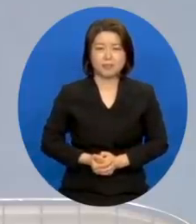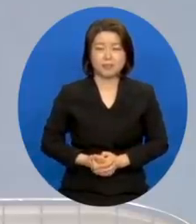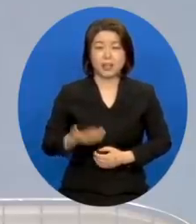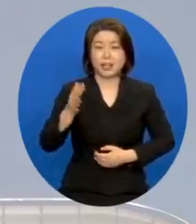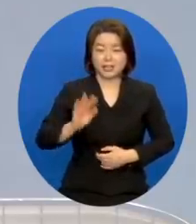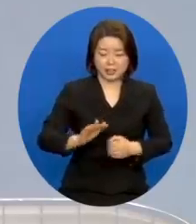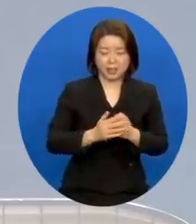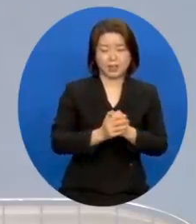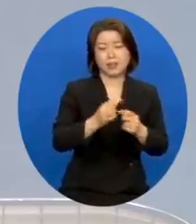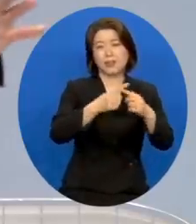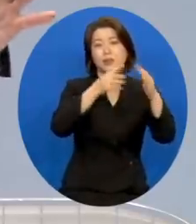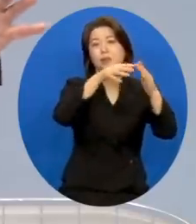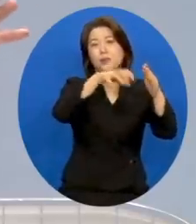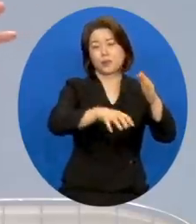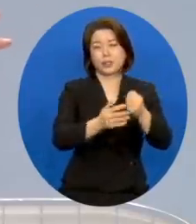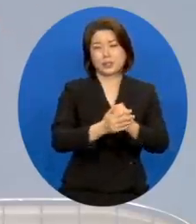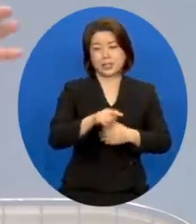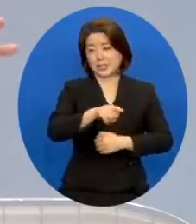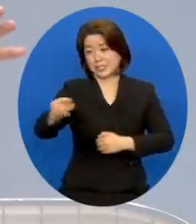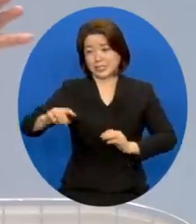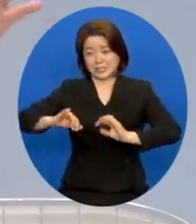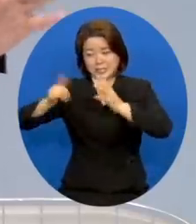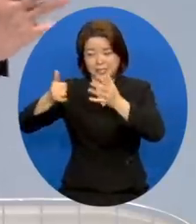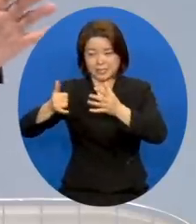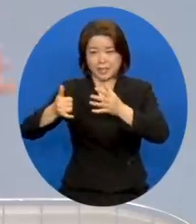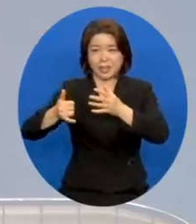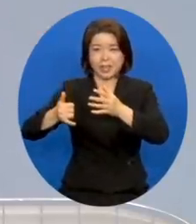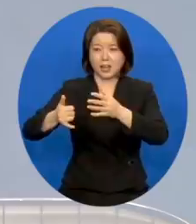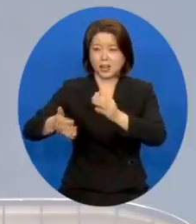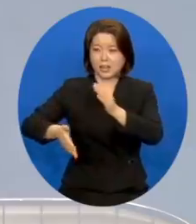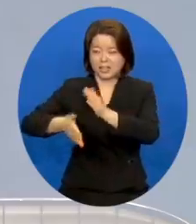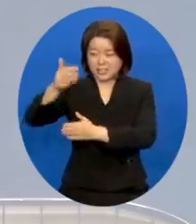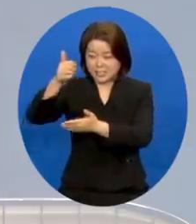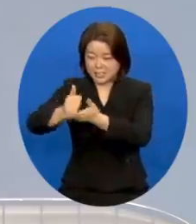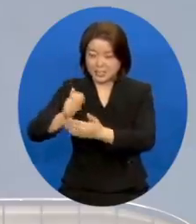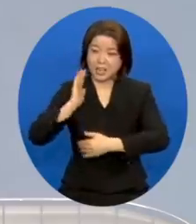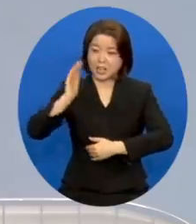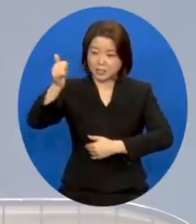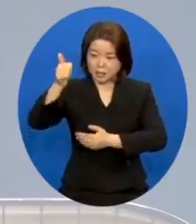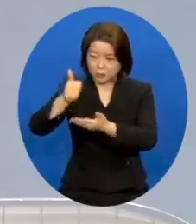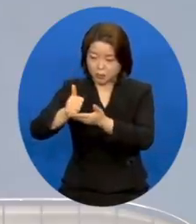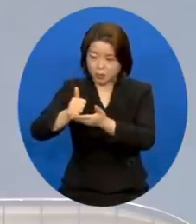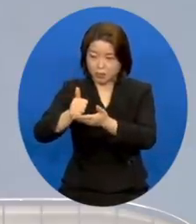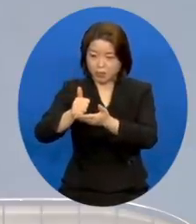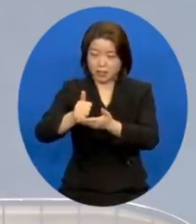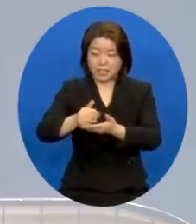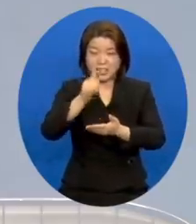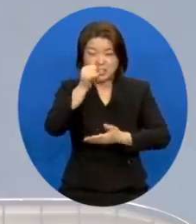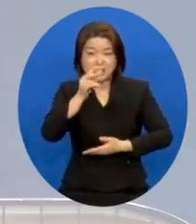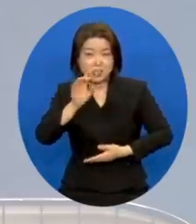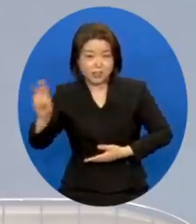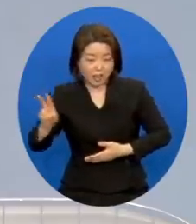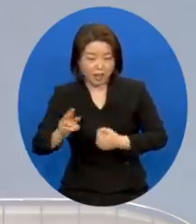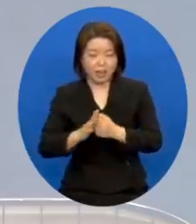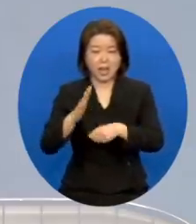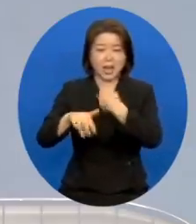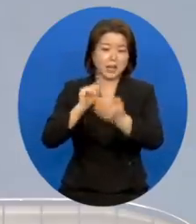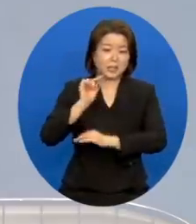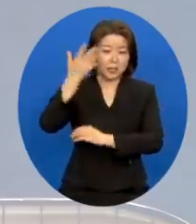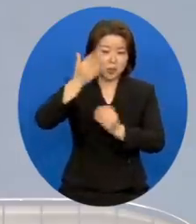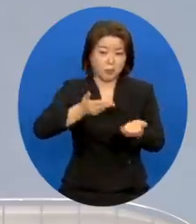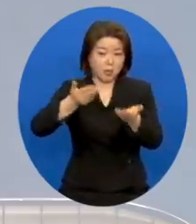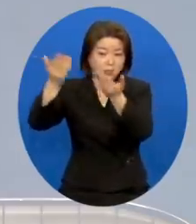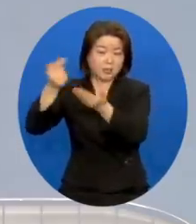교회에서 아주 이 세상에 시장이나 대통령 같은 사람이 나와야 하나님께 영광 돌리는 줄 알아야